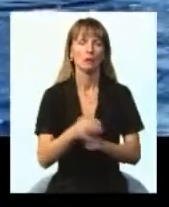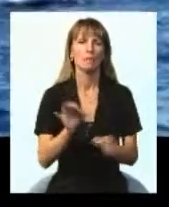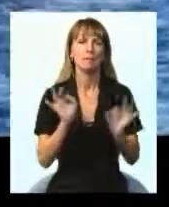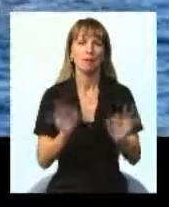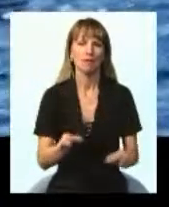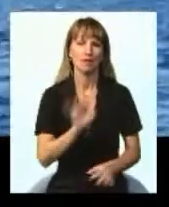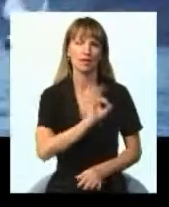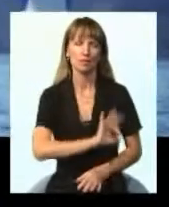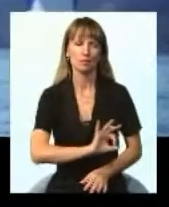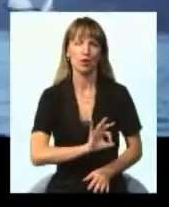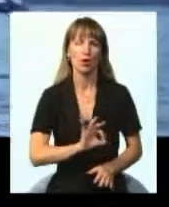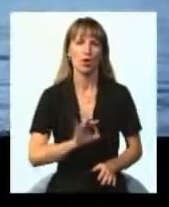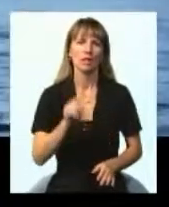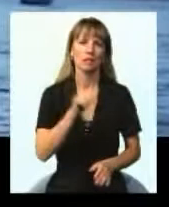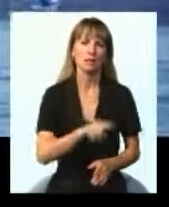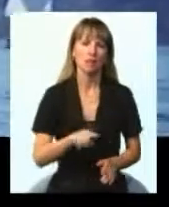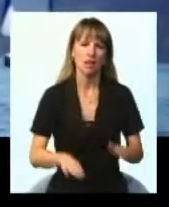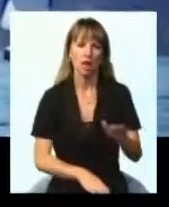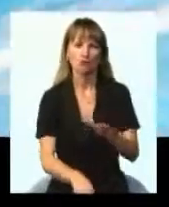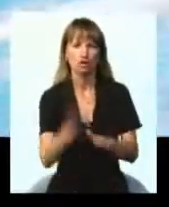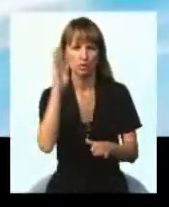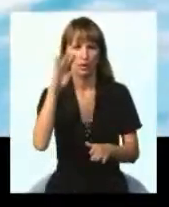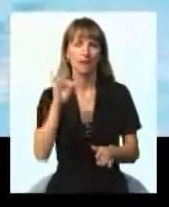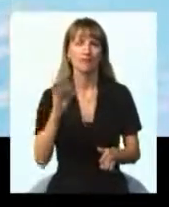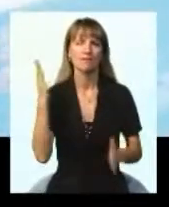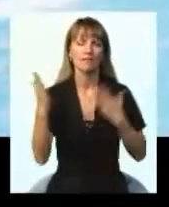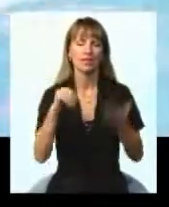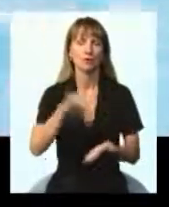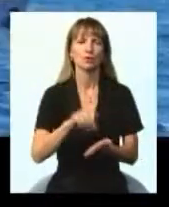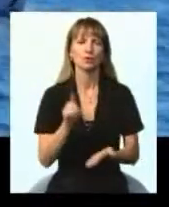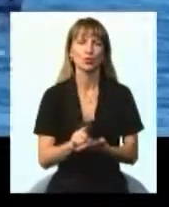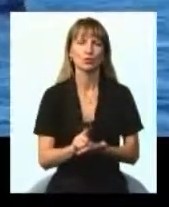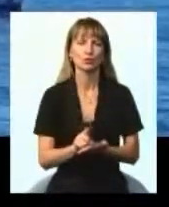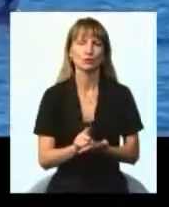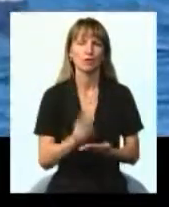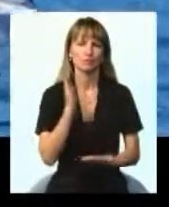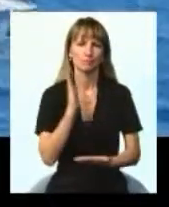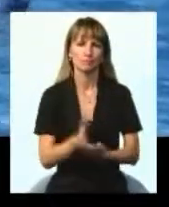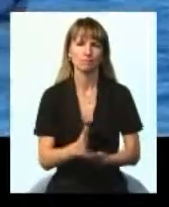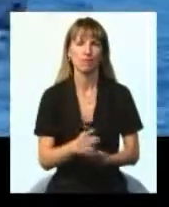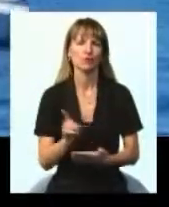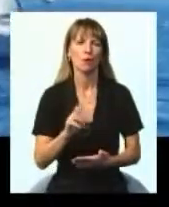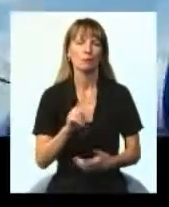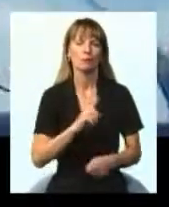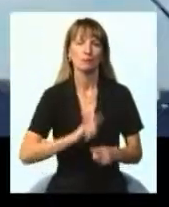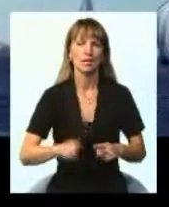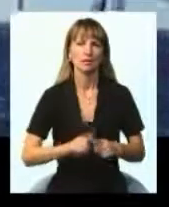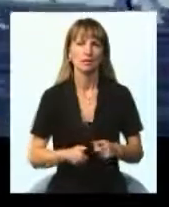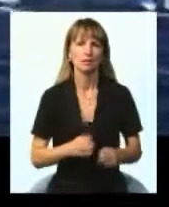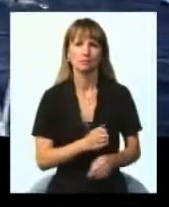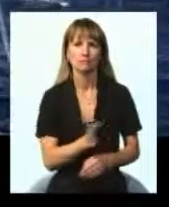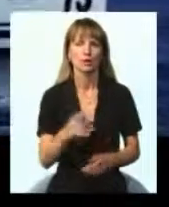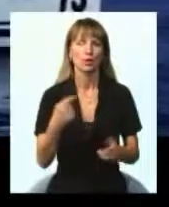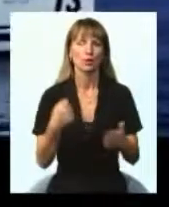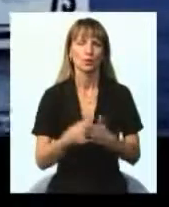правильно використовувати течії і вітер. А також учасники повинні оптимально прокласти курс, щоб якомога швидше дістатися до